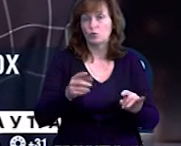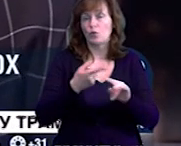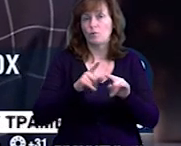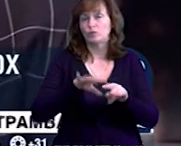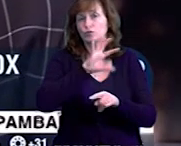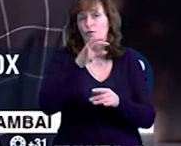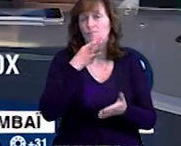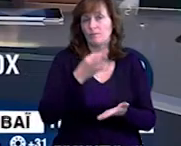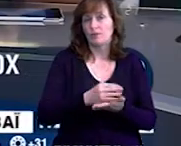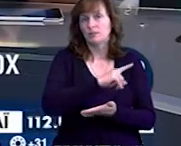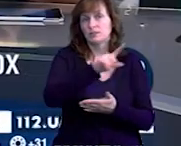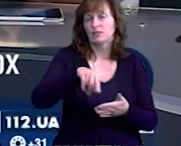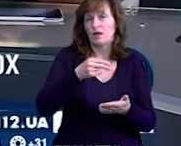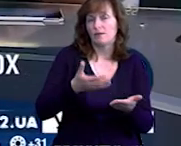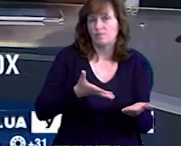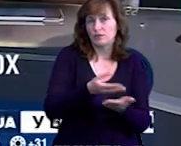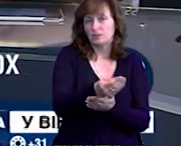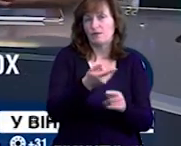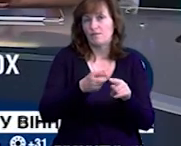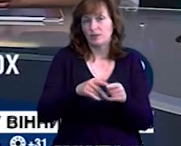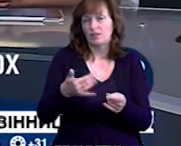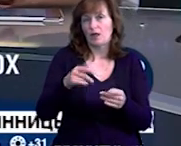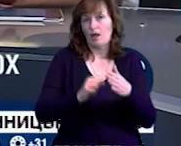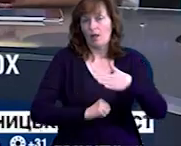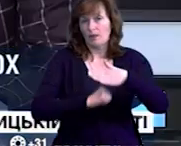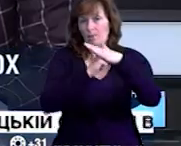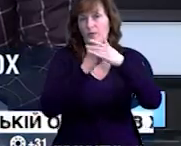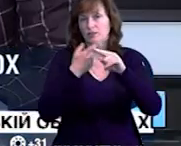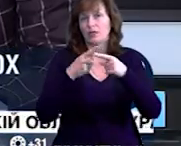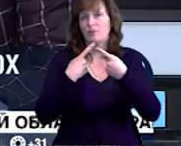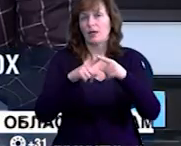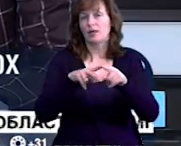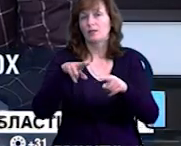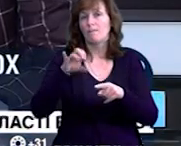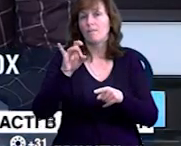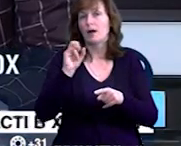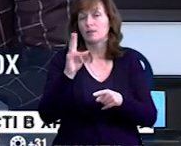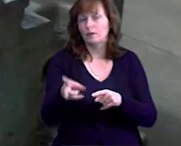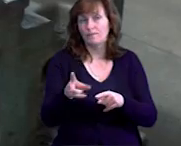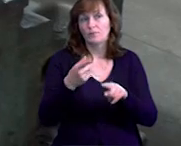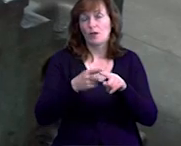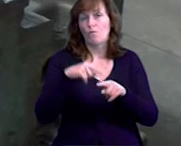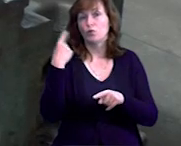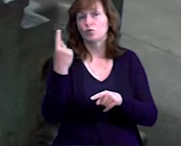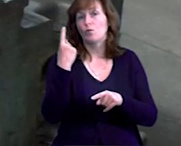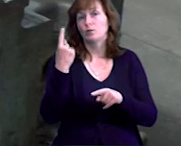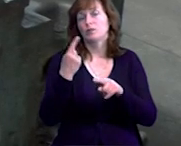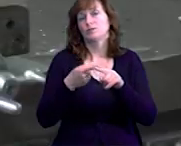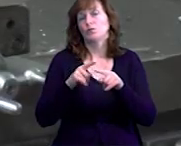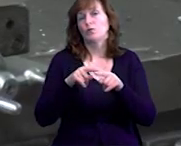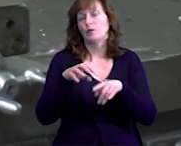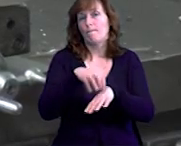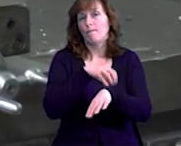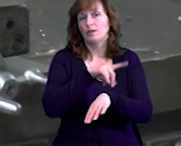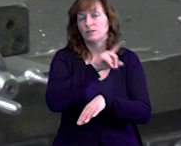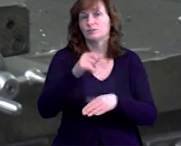відповідальний за інвестиції в підприємство та за створення на базі «Хімтекстильмашу» технопарку. Сергій Боголюбов – колишній голова Київської обласної організації